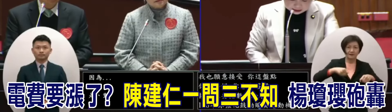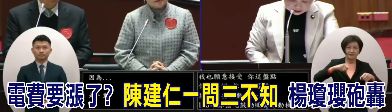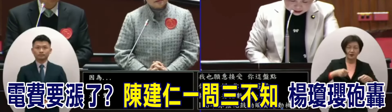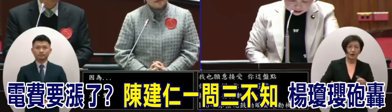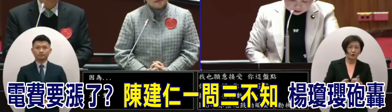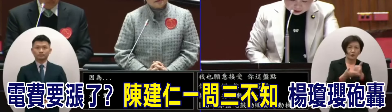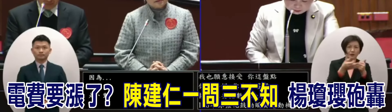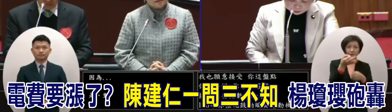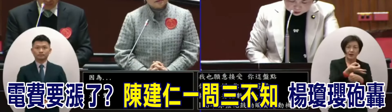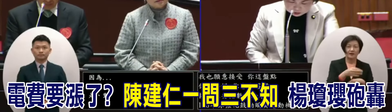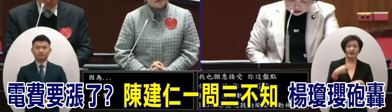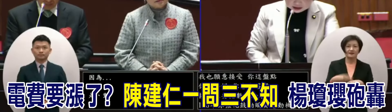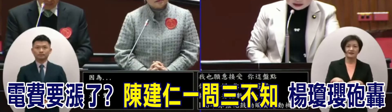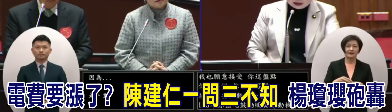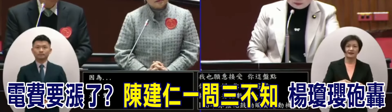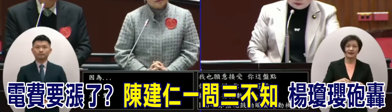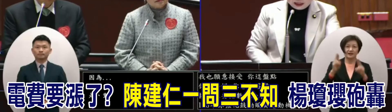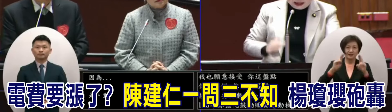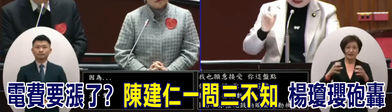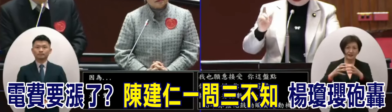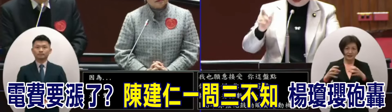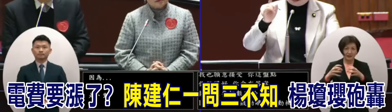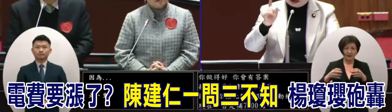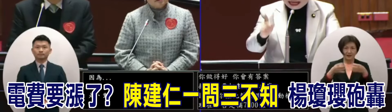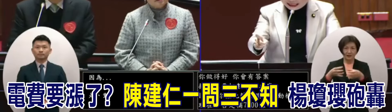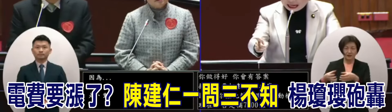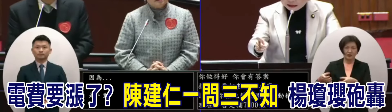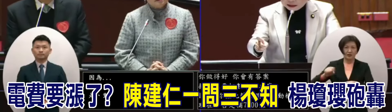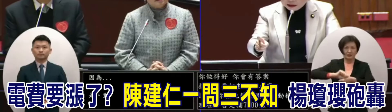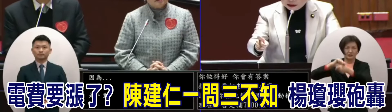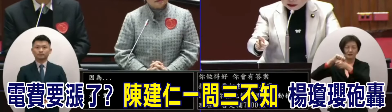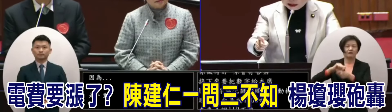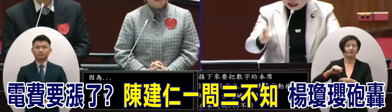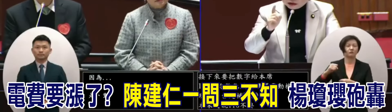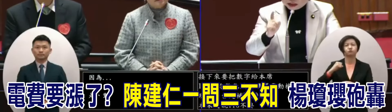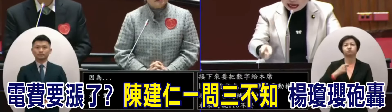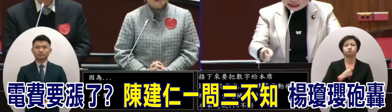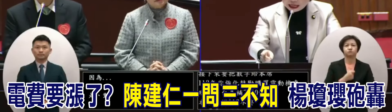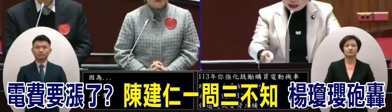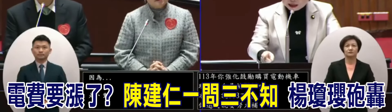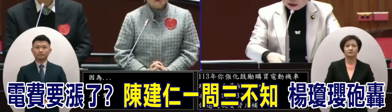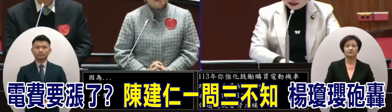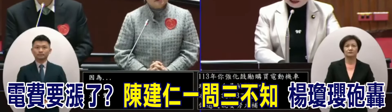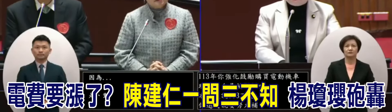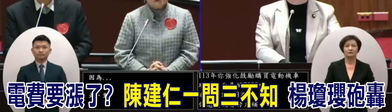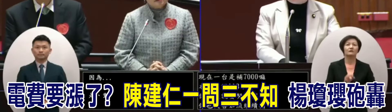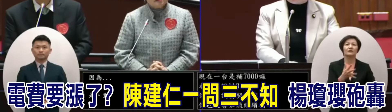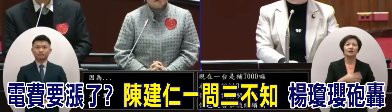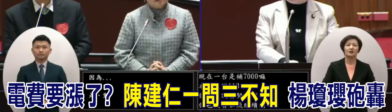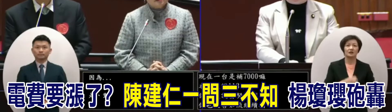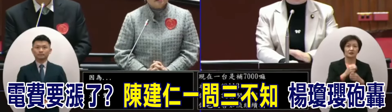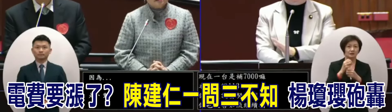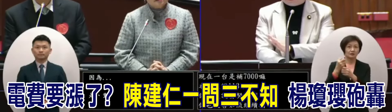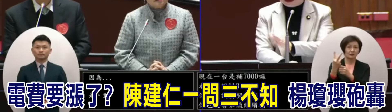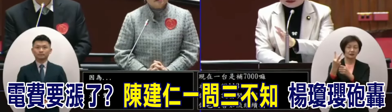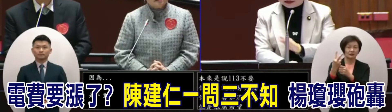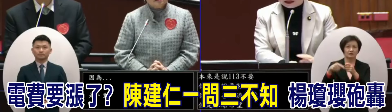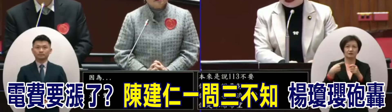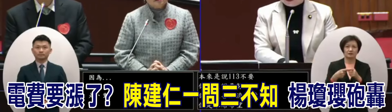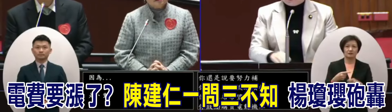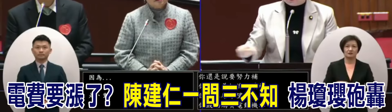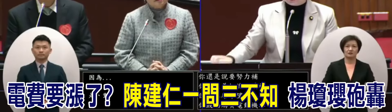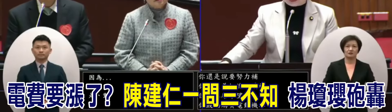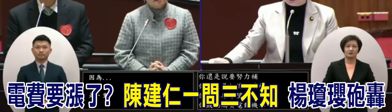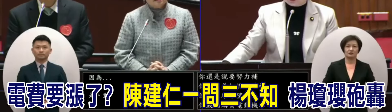以及增建能源补充设施的部分，你要去加强，你要去加强，因为112年绝对没有